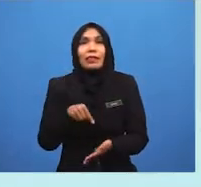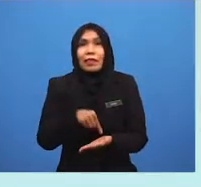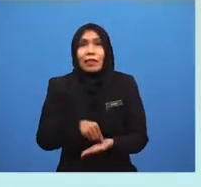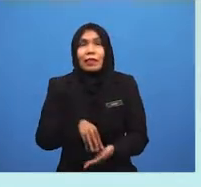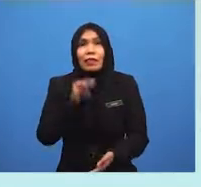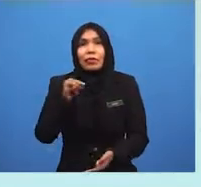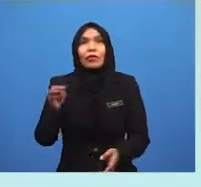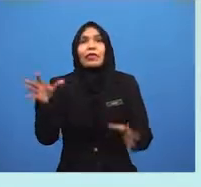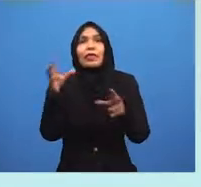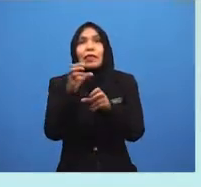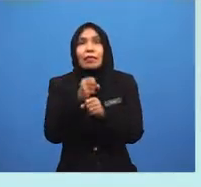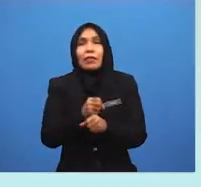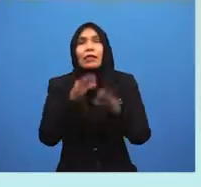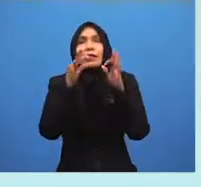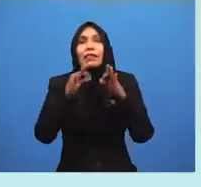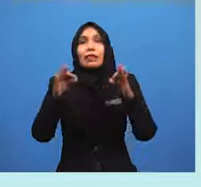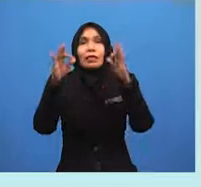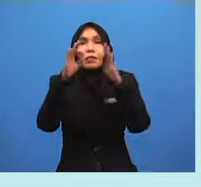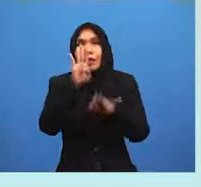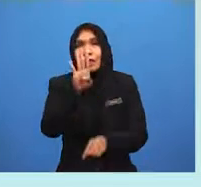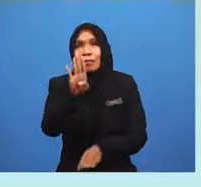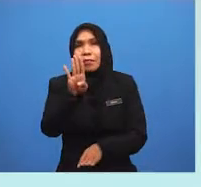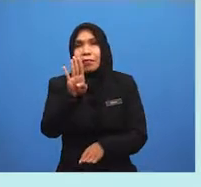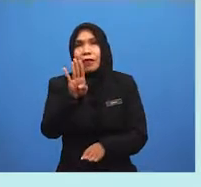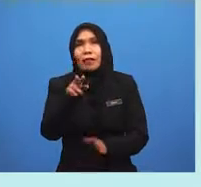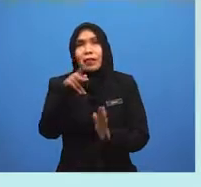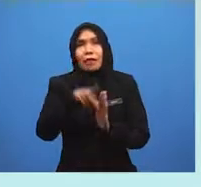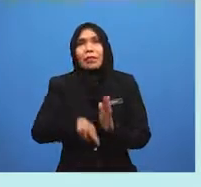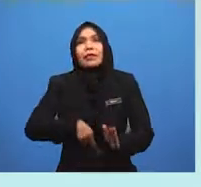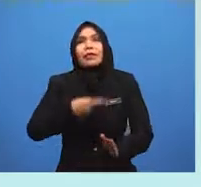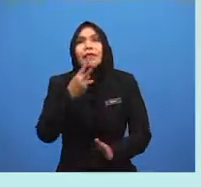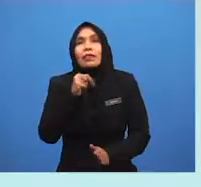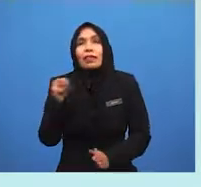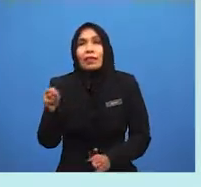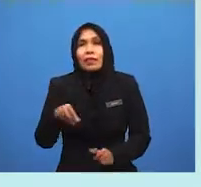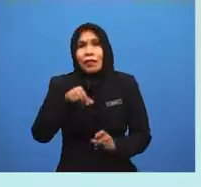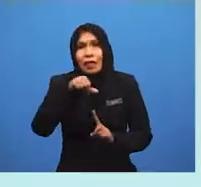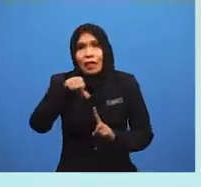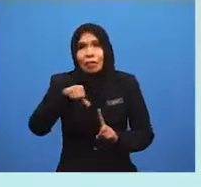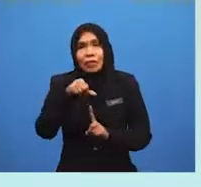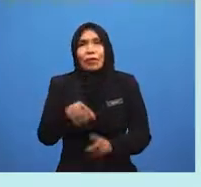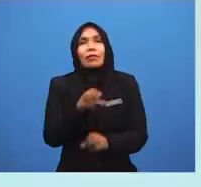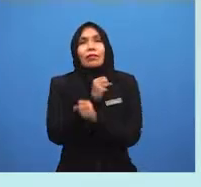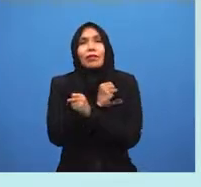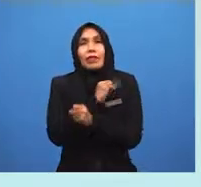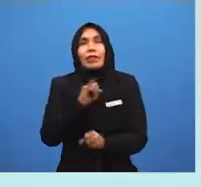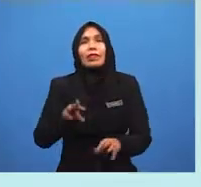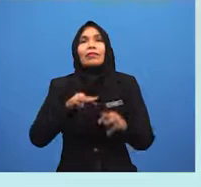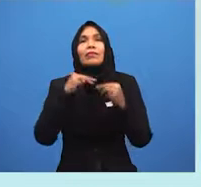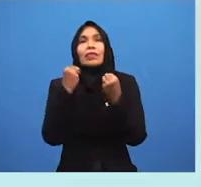menceritakan empat perasaan apabila menyayangi masyarakat. Yang